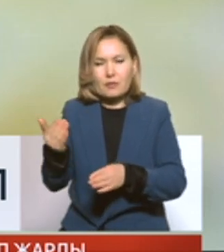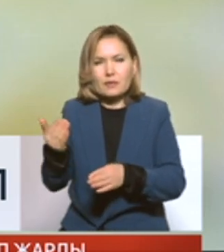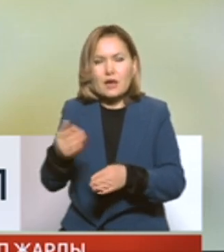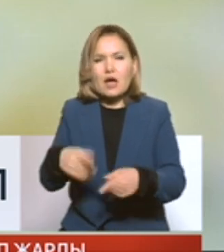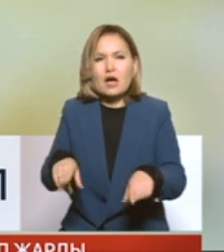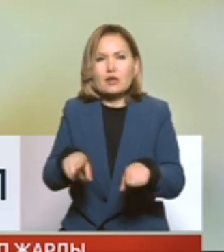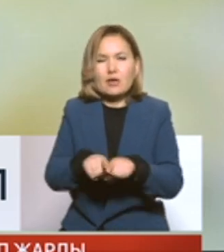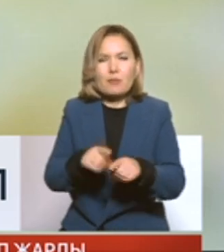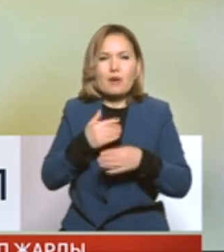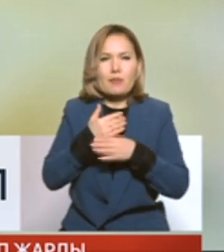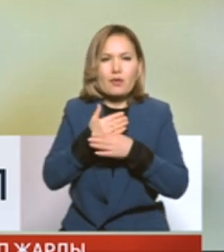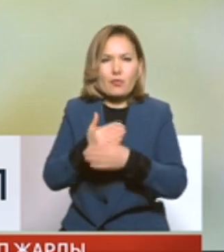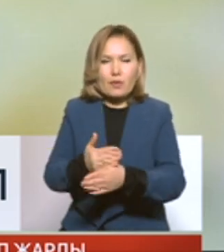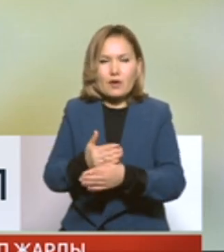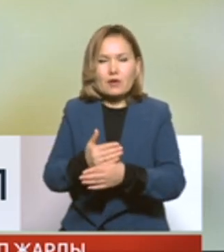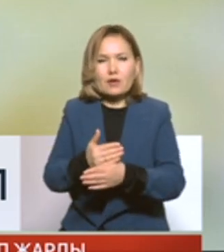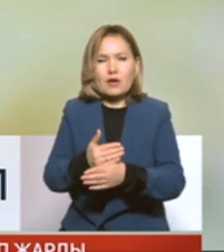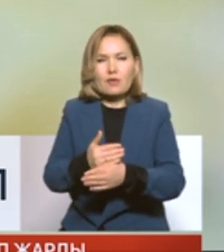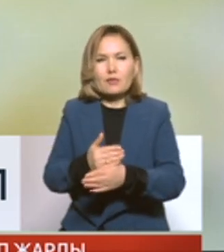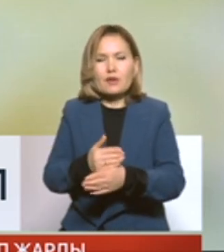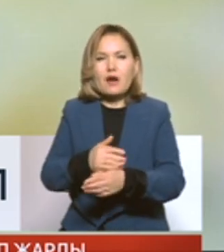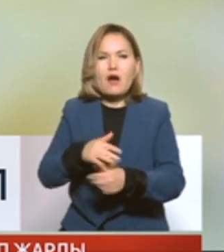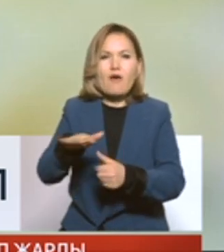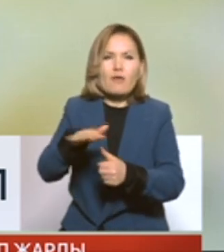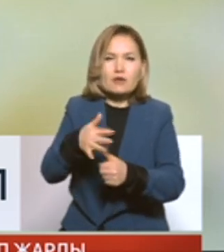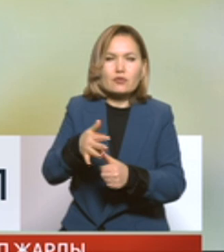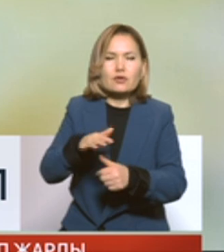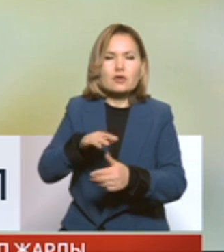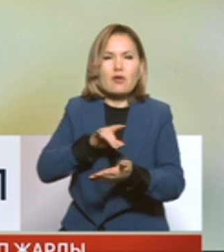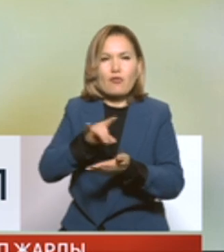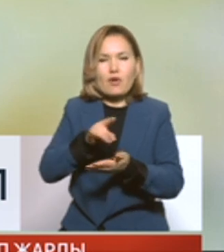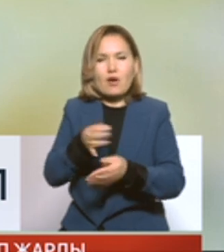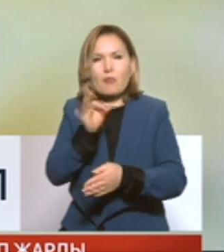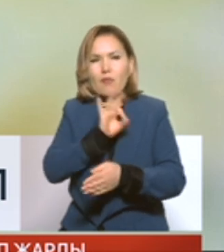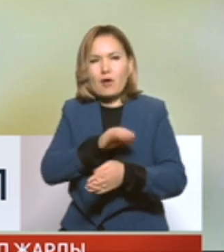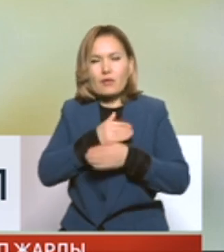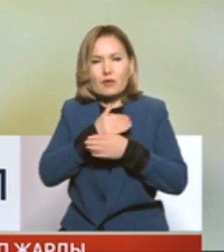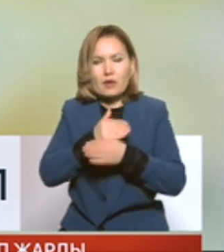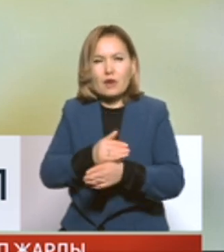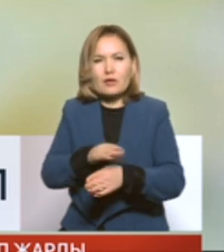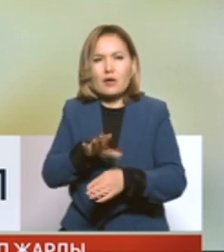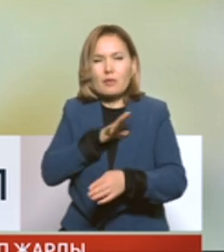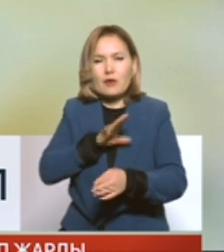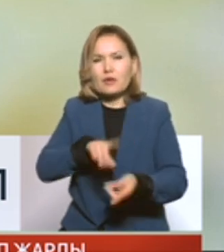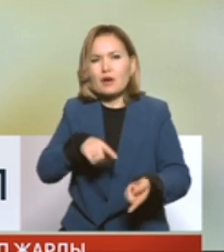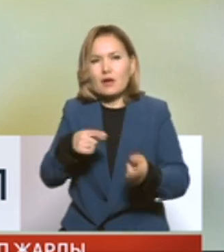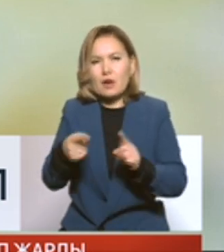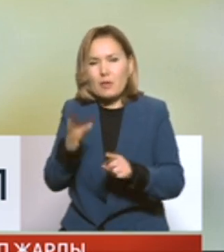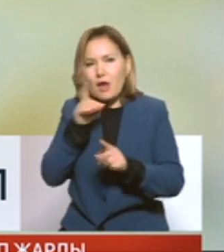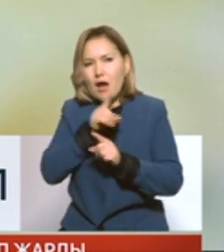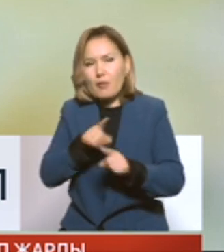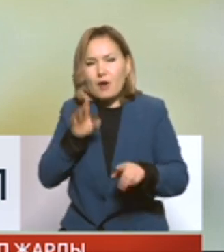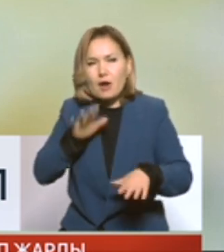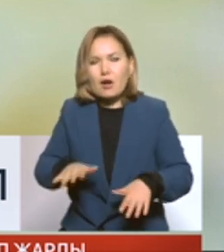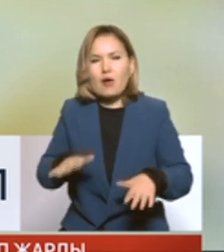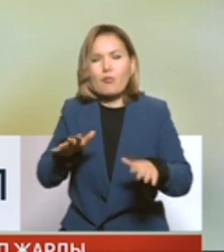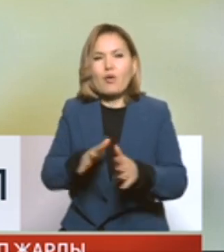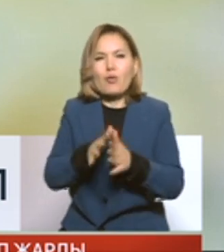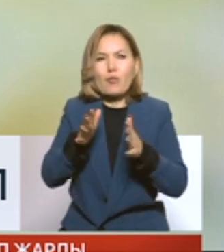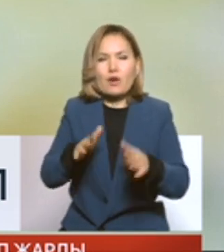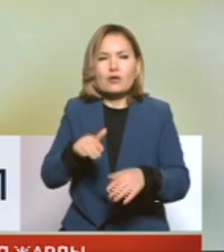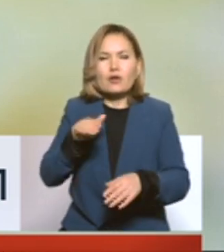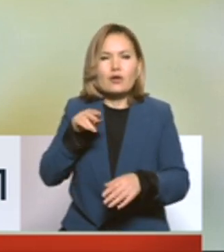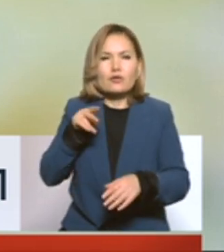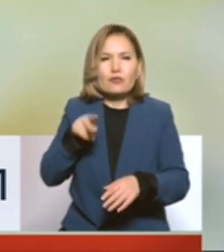также при помощи воздушных бортов. Таким образом, было эвакуировано с момента паводков более